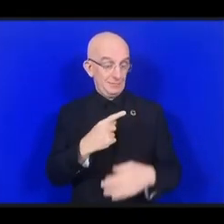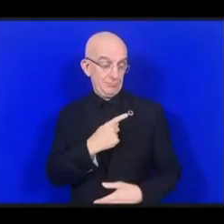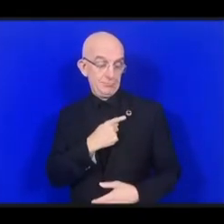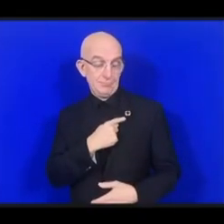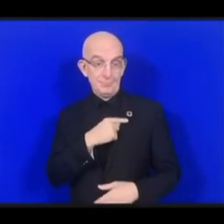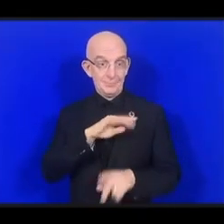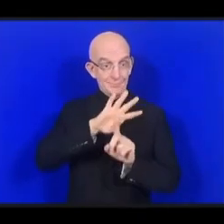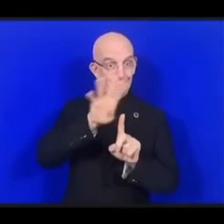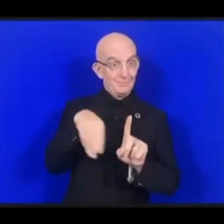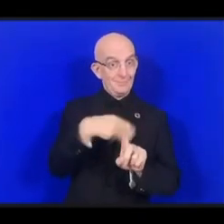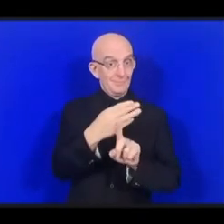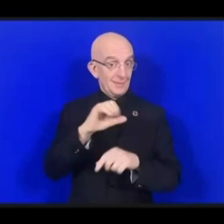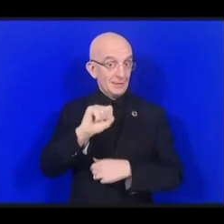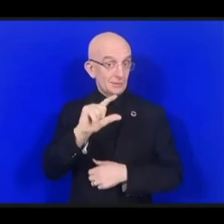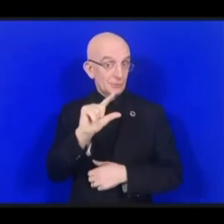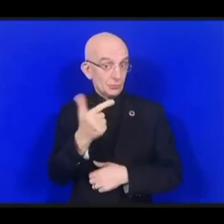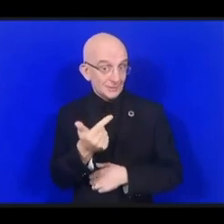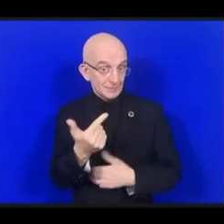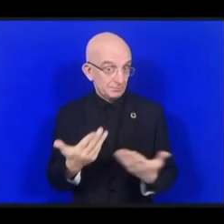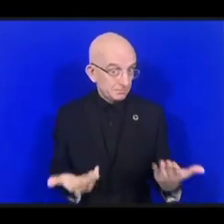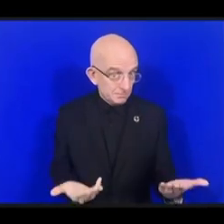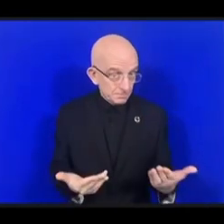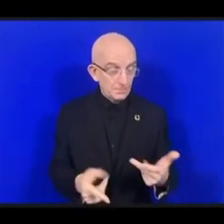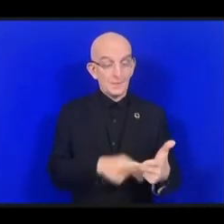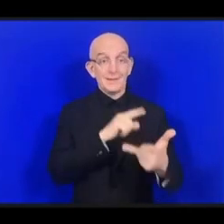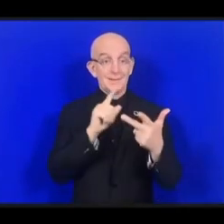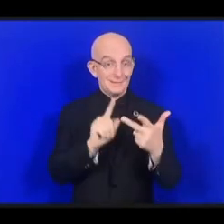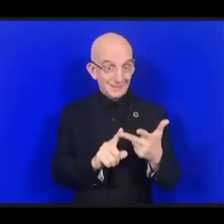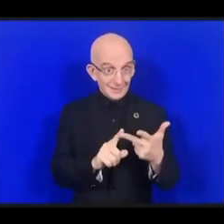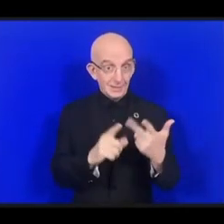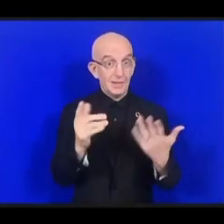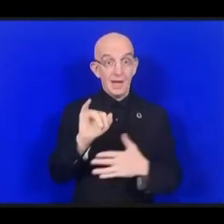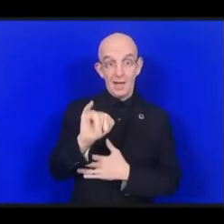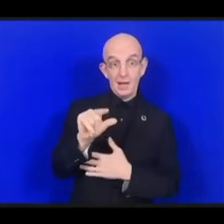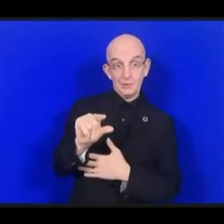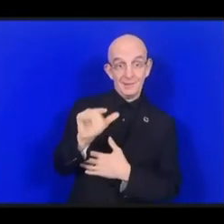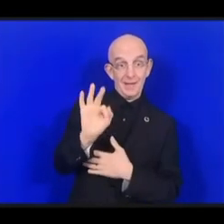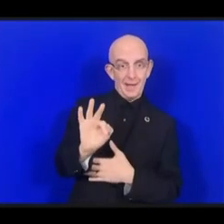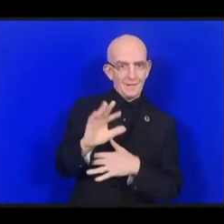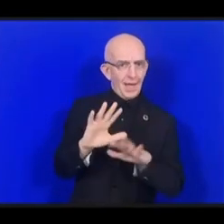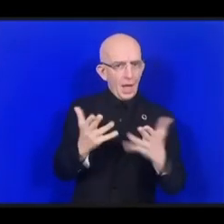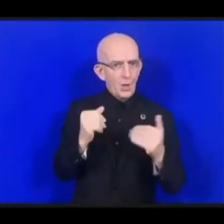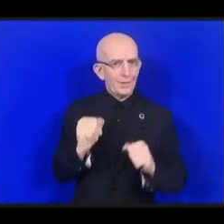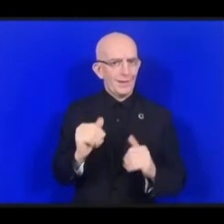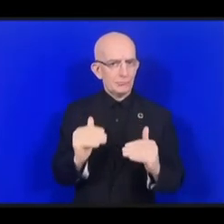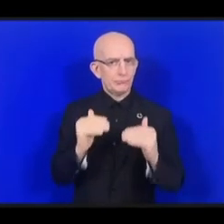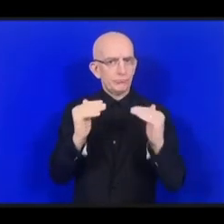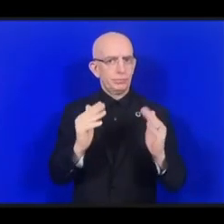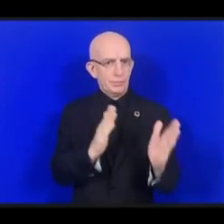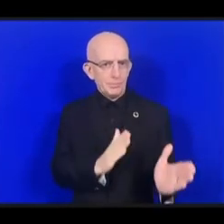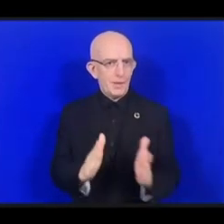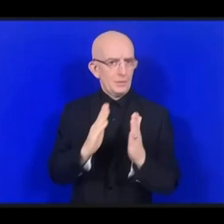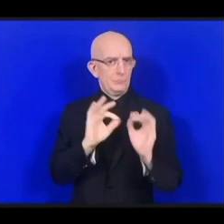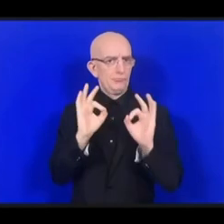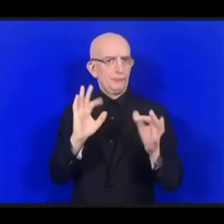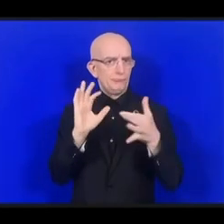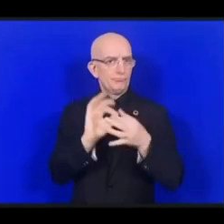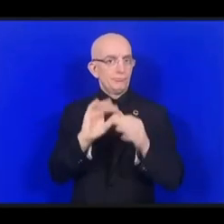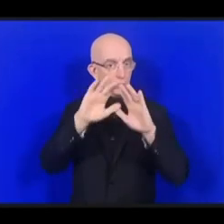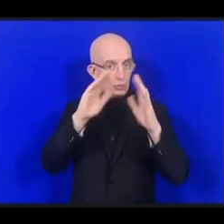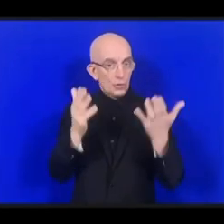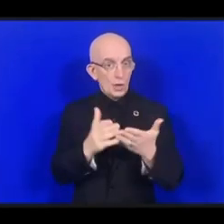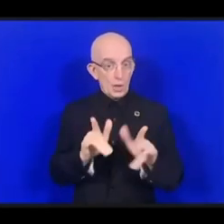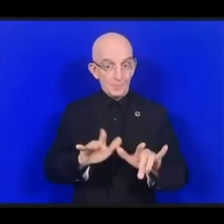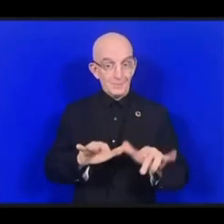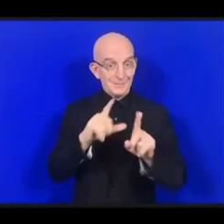サミットの準備とフォローアップの両方を最大限にサポートするにはどうしたらいいでしょうか今週ここで私たち